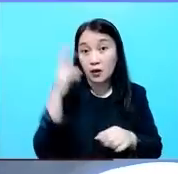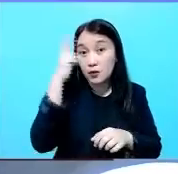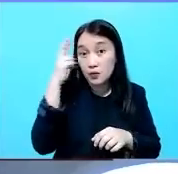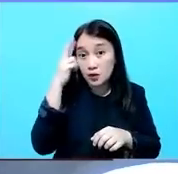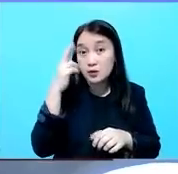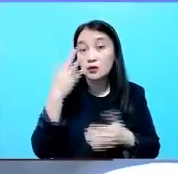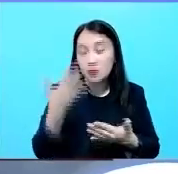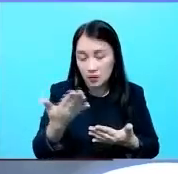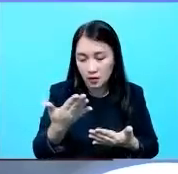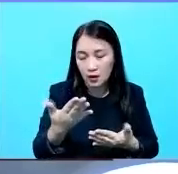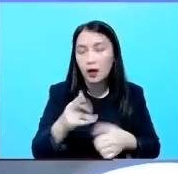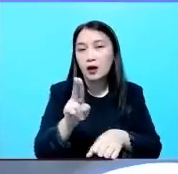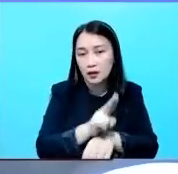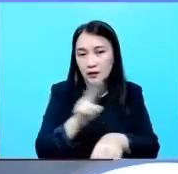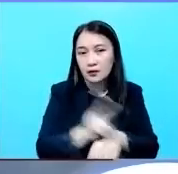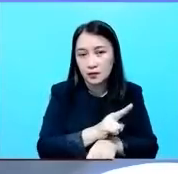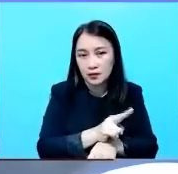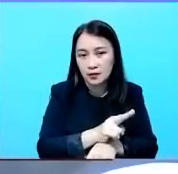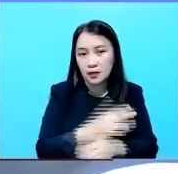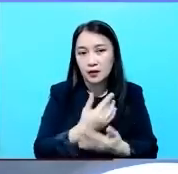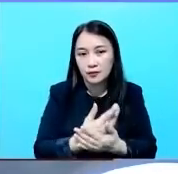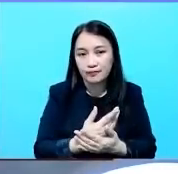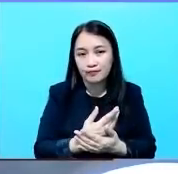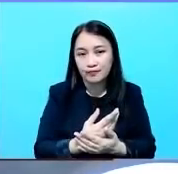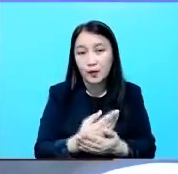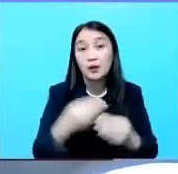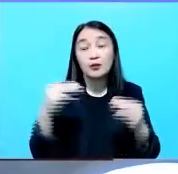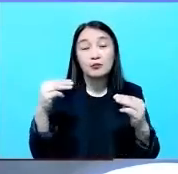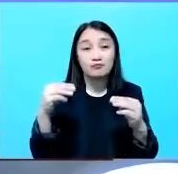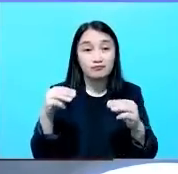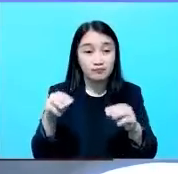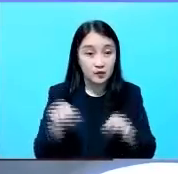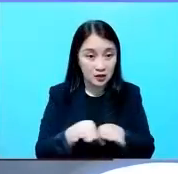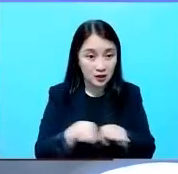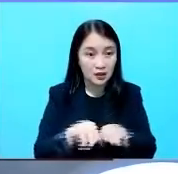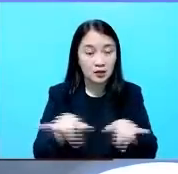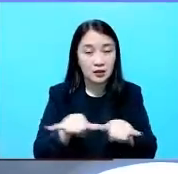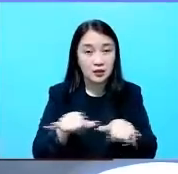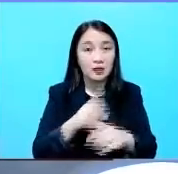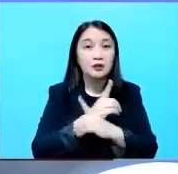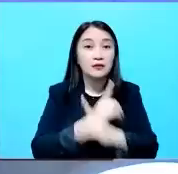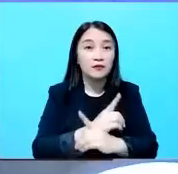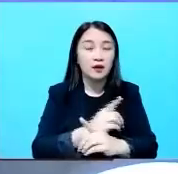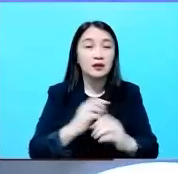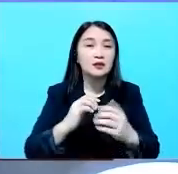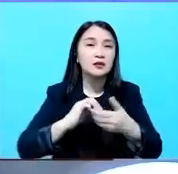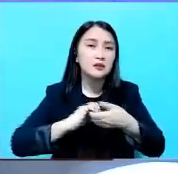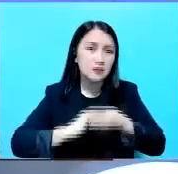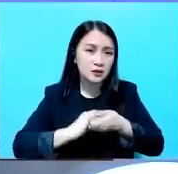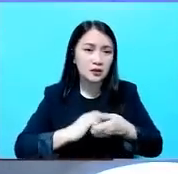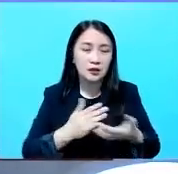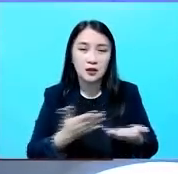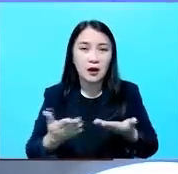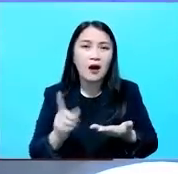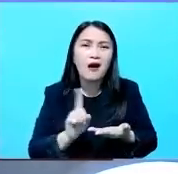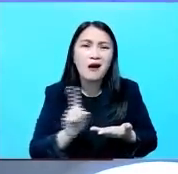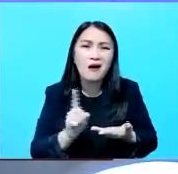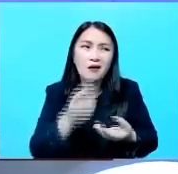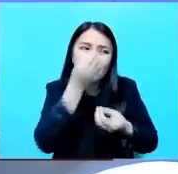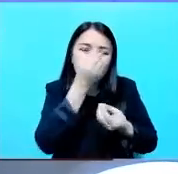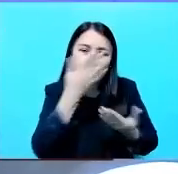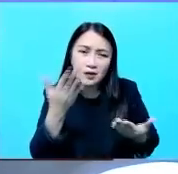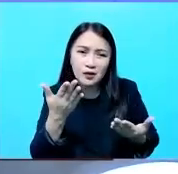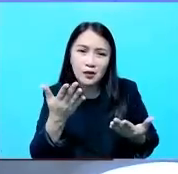ng Mutual Defense Treaty. Kaya't ang tanong, alin ba talaga ang masusunod? Depende lang ba kung sino